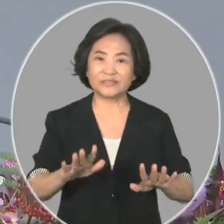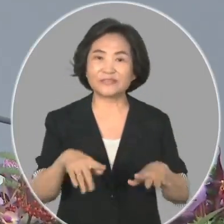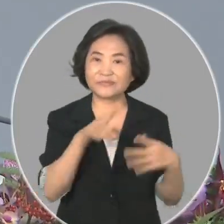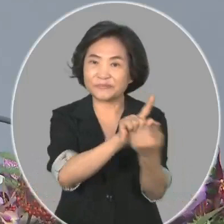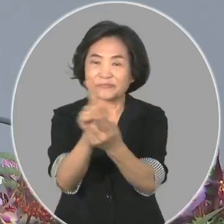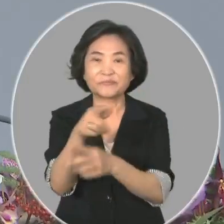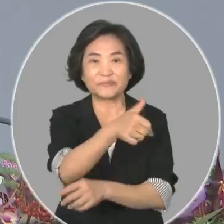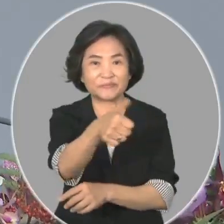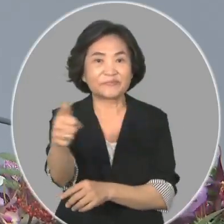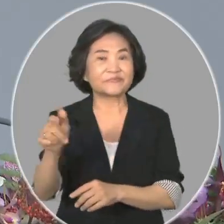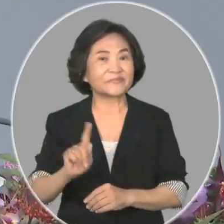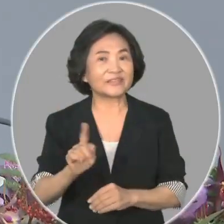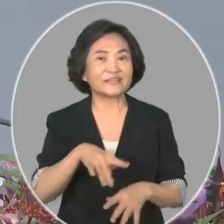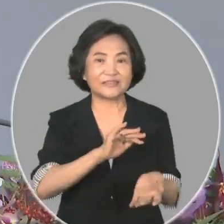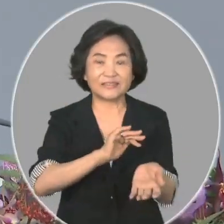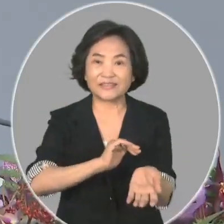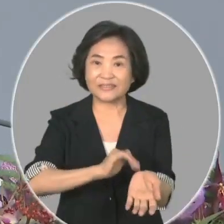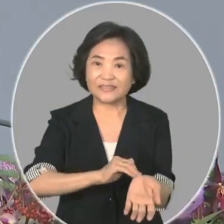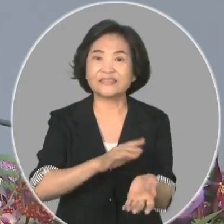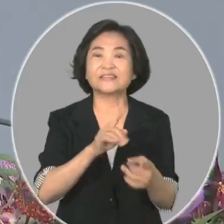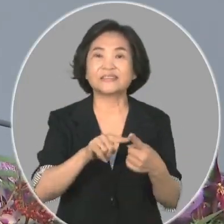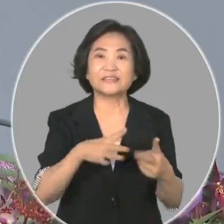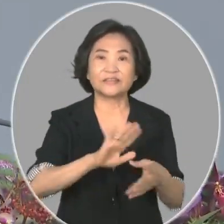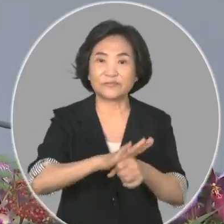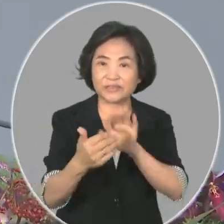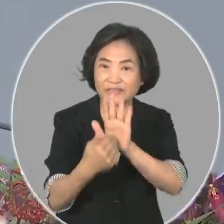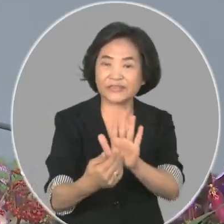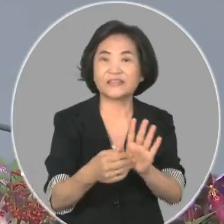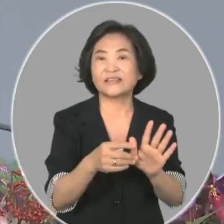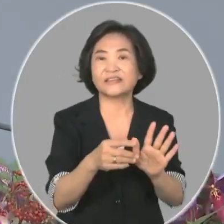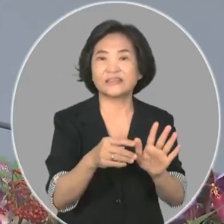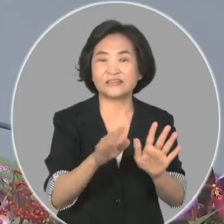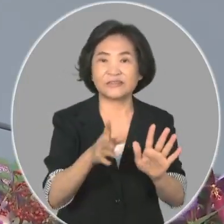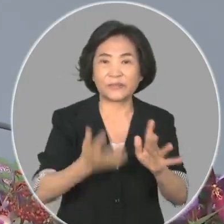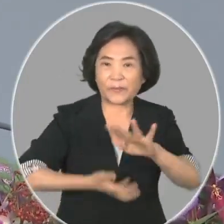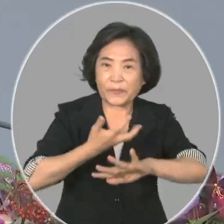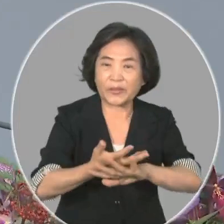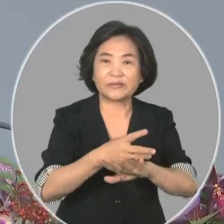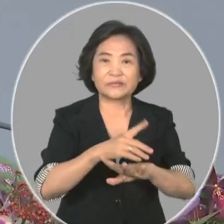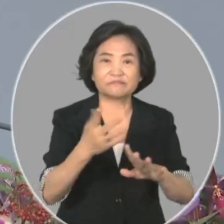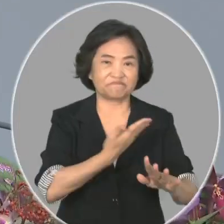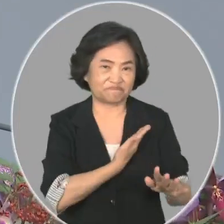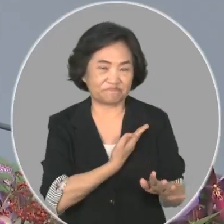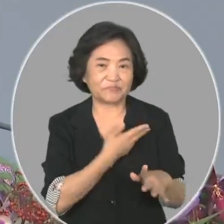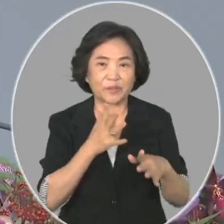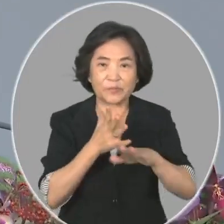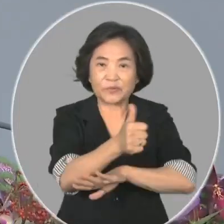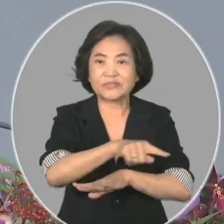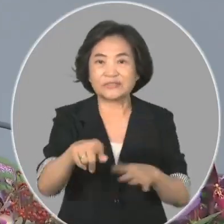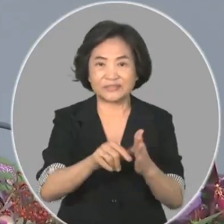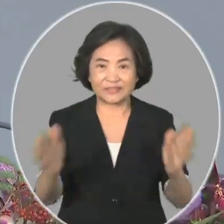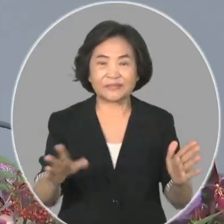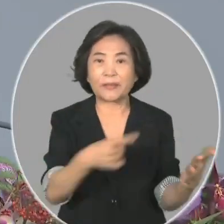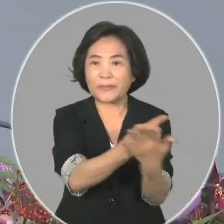感谢在疫情期间为防疫工作付出、共同撑过这段艰辛过程